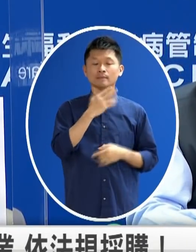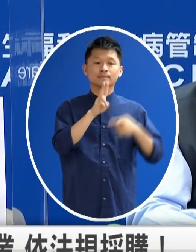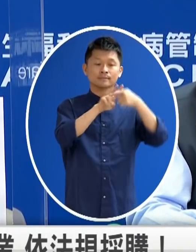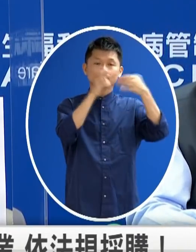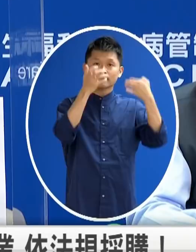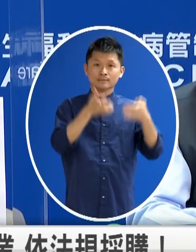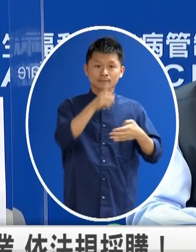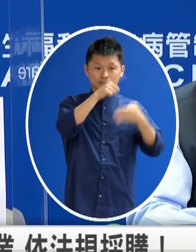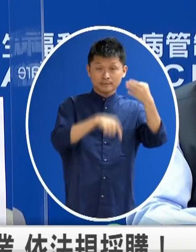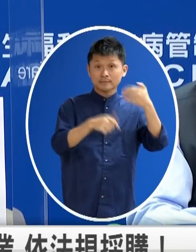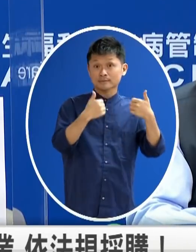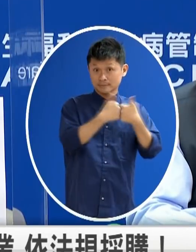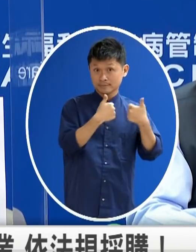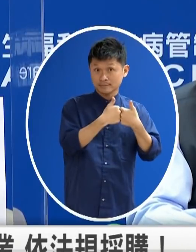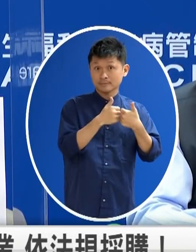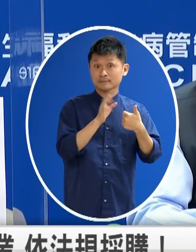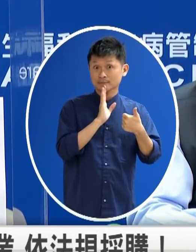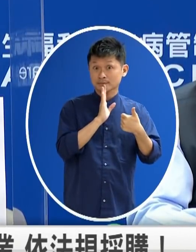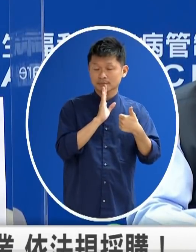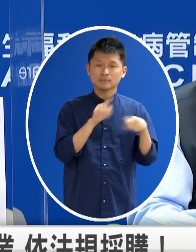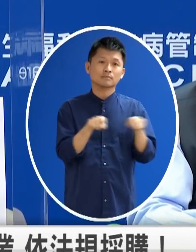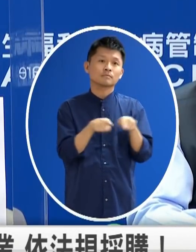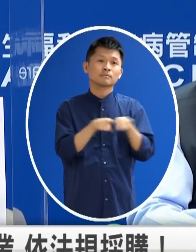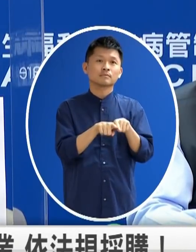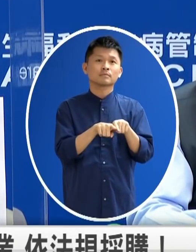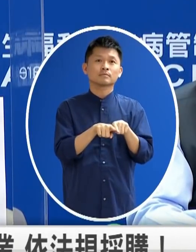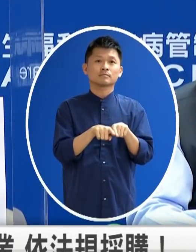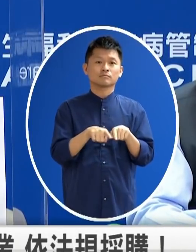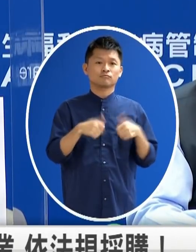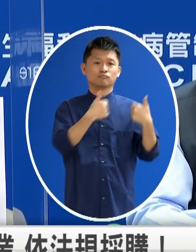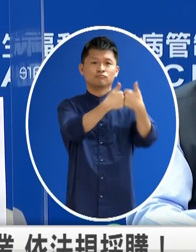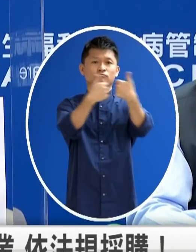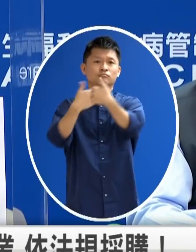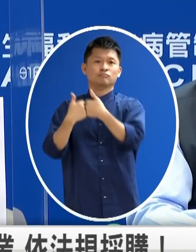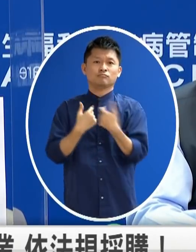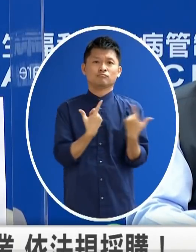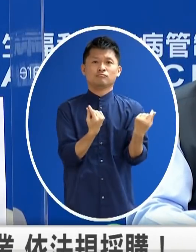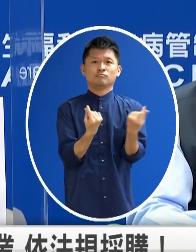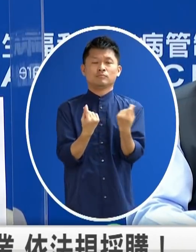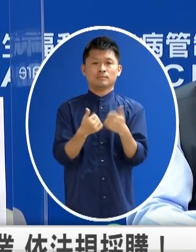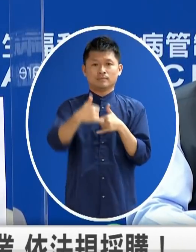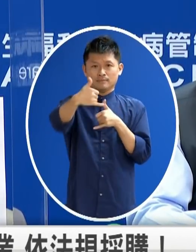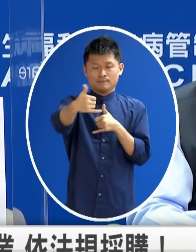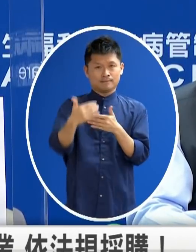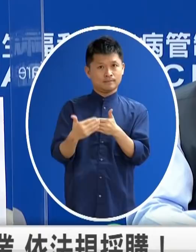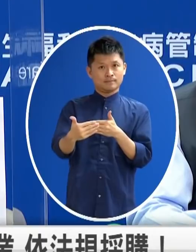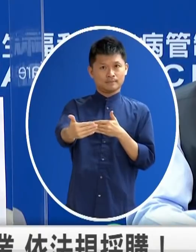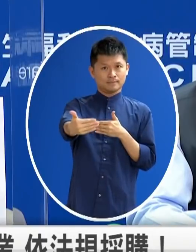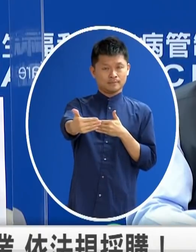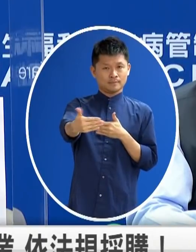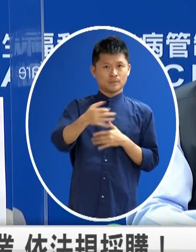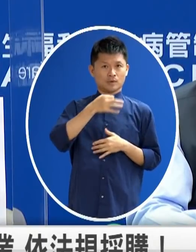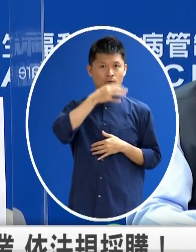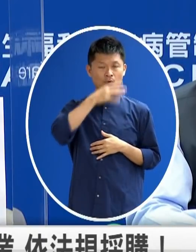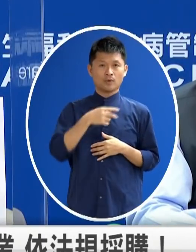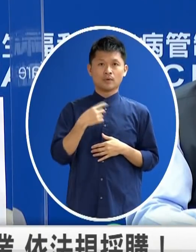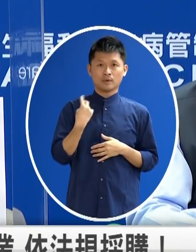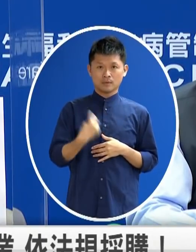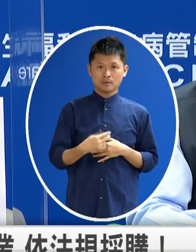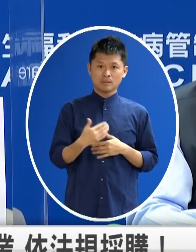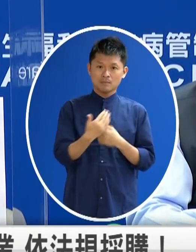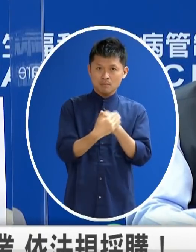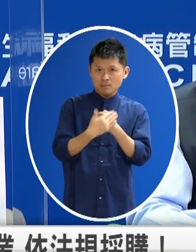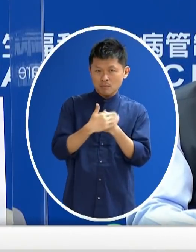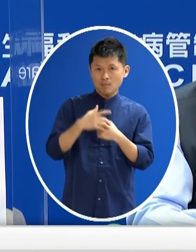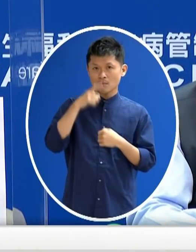那董事会当然依照平常像我们这样在开会一样适当的距离把它隔离开来那确保就